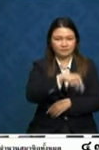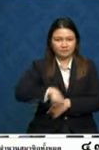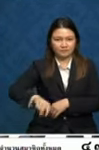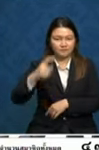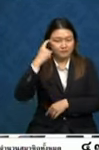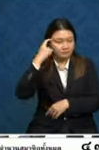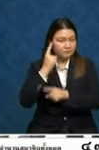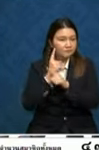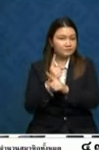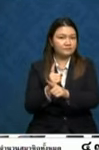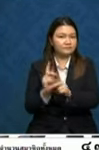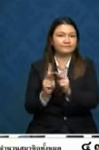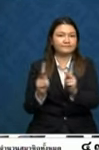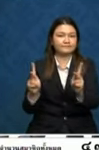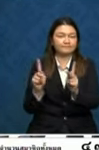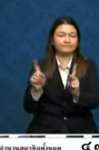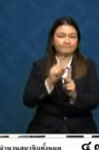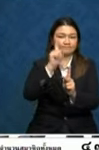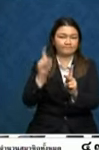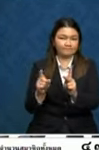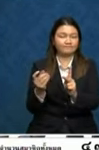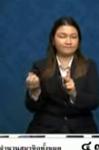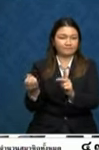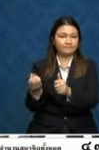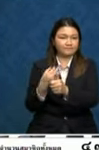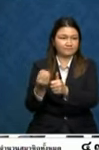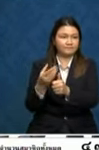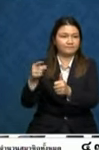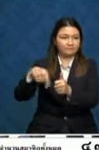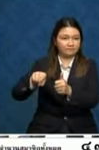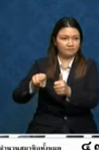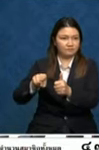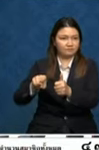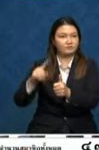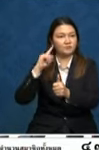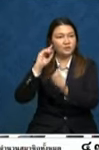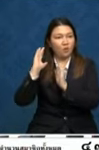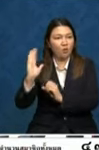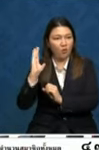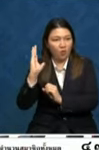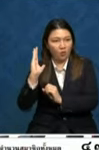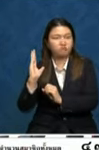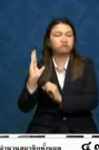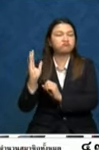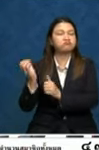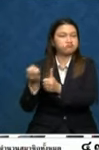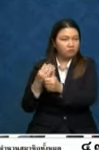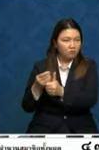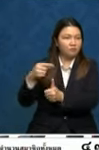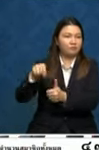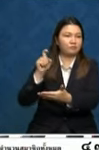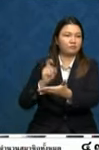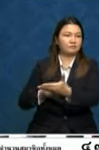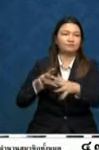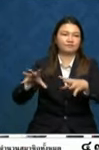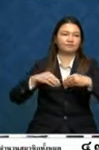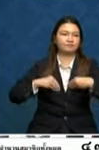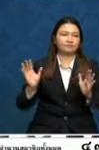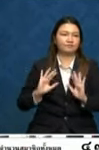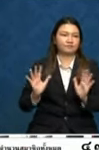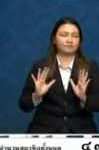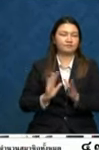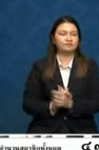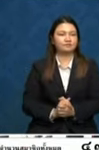ดเห็นด้วยกับคณะกรรมการที่ขอสงวนความเห็นและผู้แปรยติที่ขอสงวนคำแปรยติโปรดกดปุ่มไม่เห็นด้วย